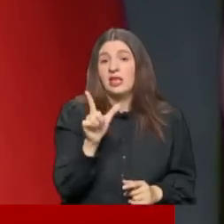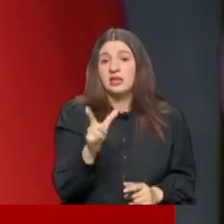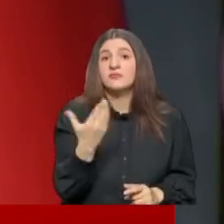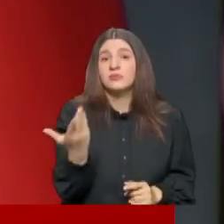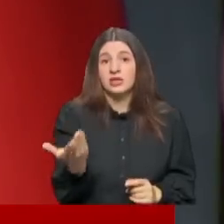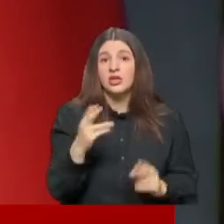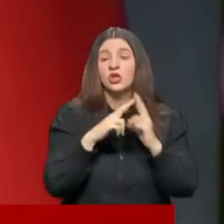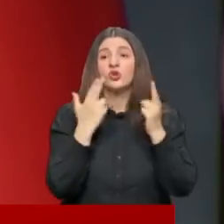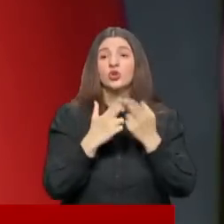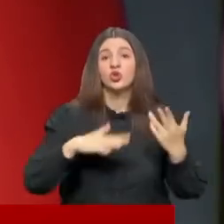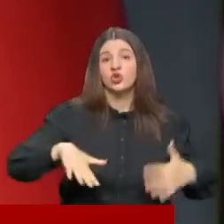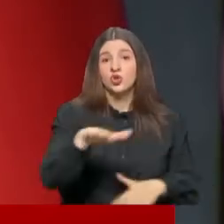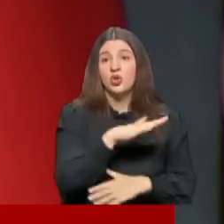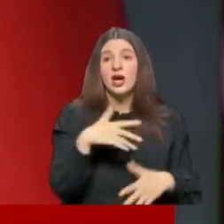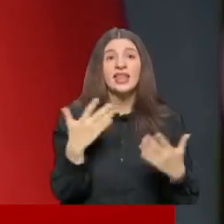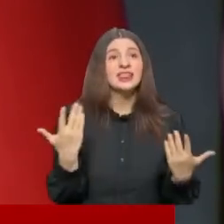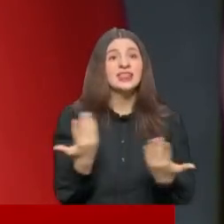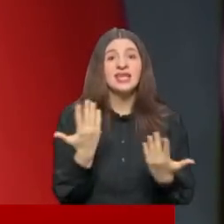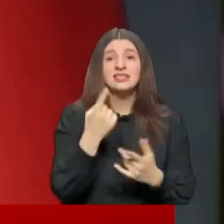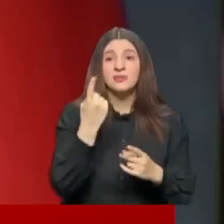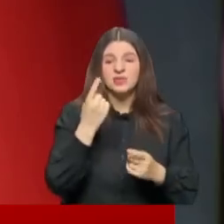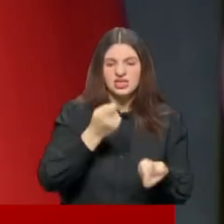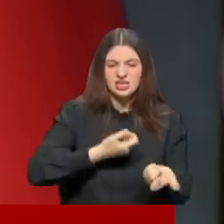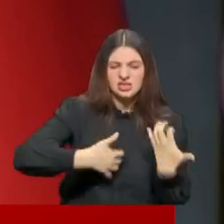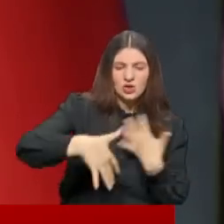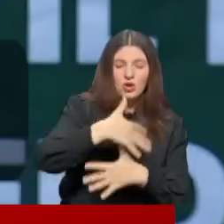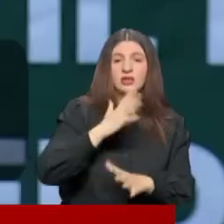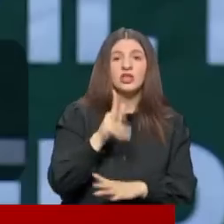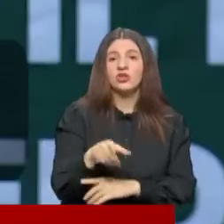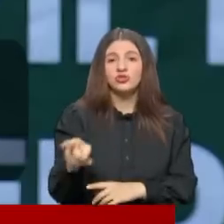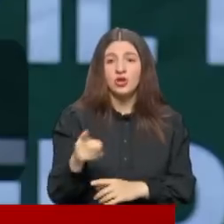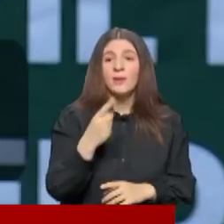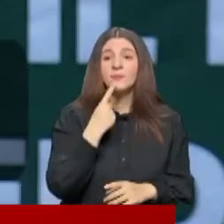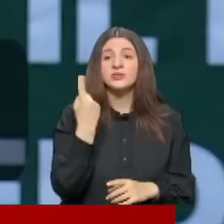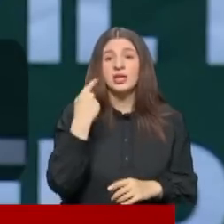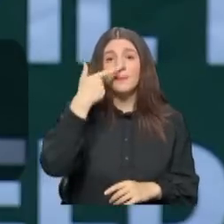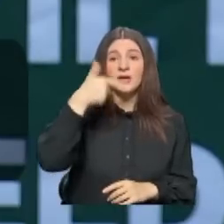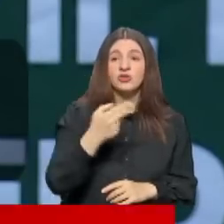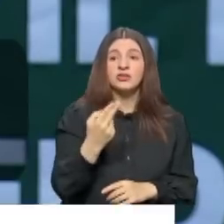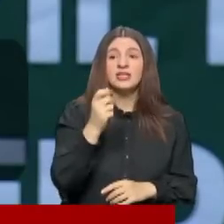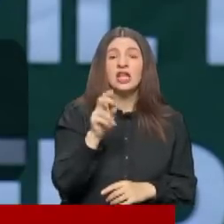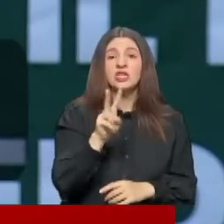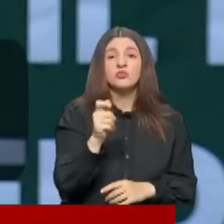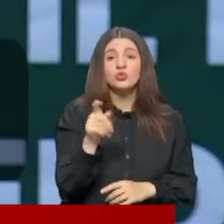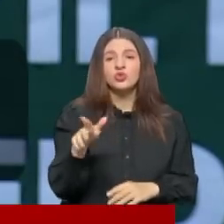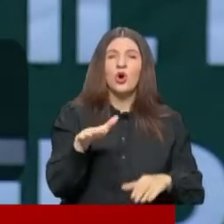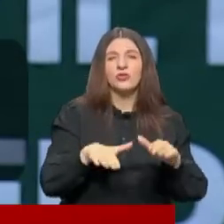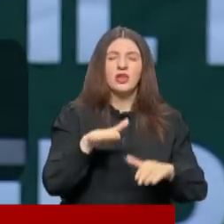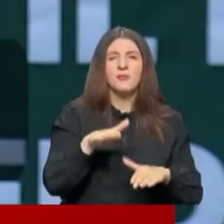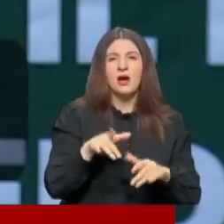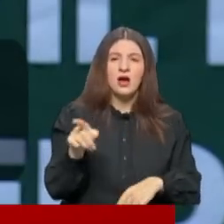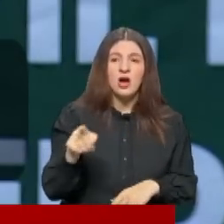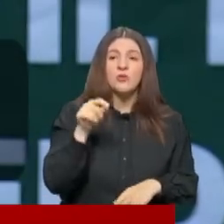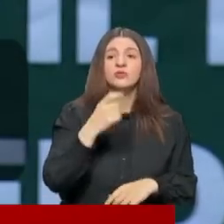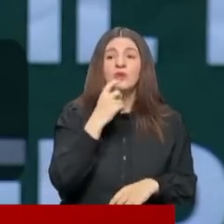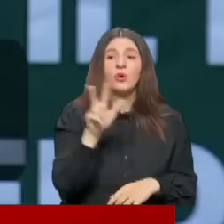ki dünya nasıl bir girdaptan geçiyor? Geçen sene mazot 7 lira 20 kuruş civarındaydı.